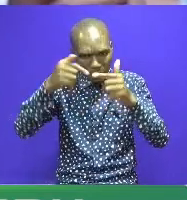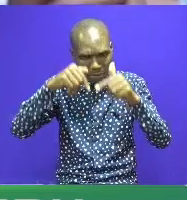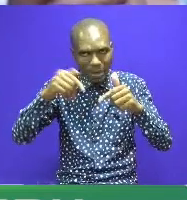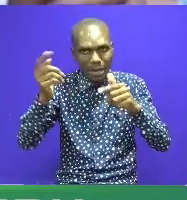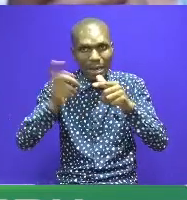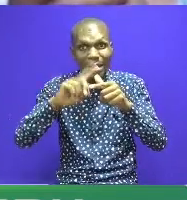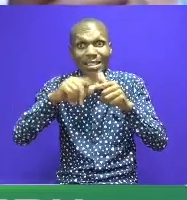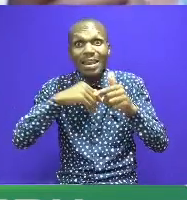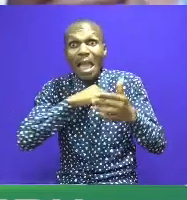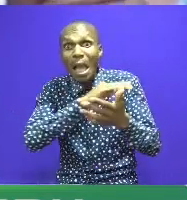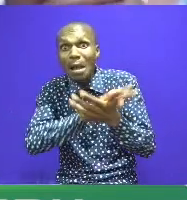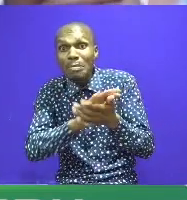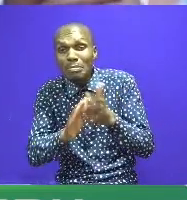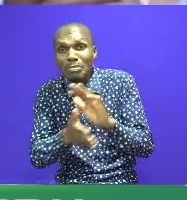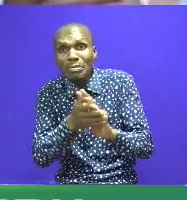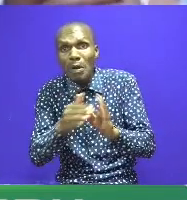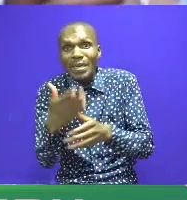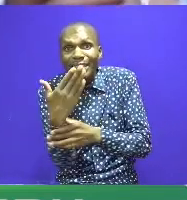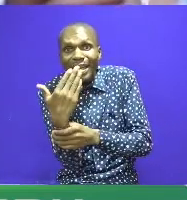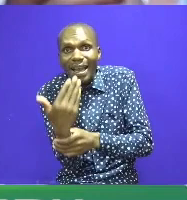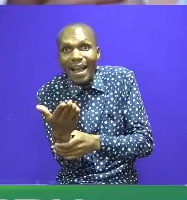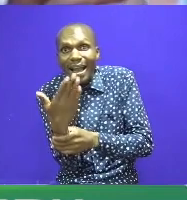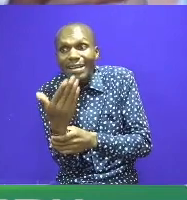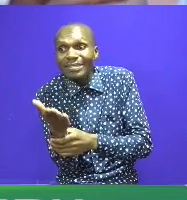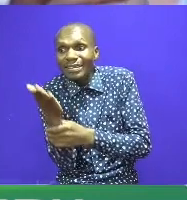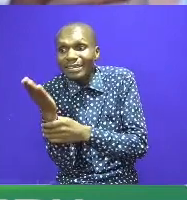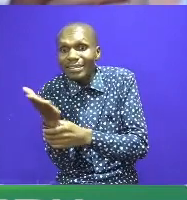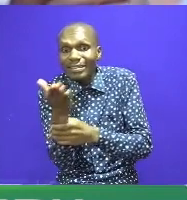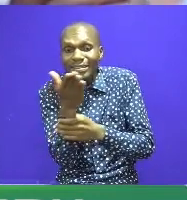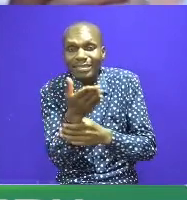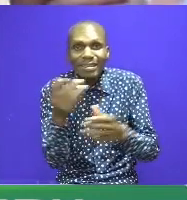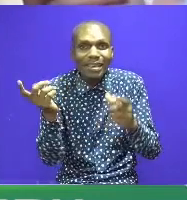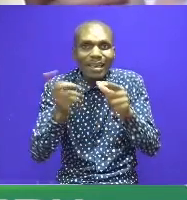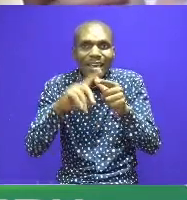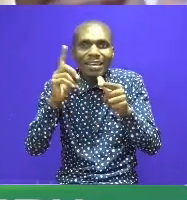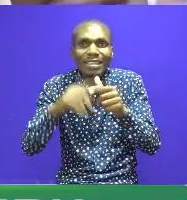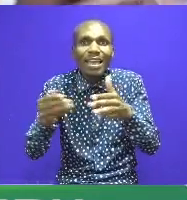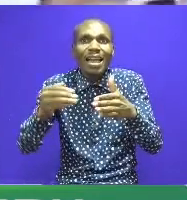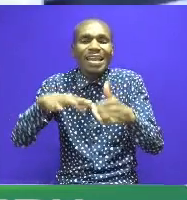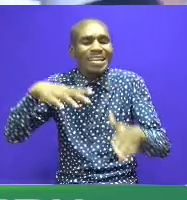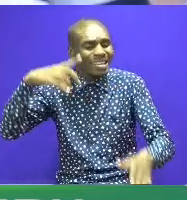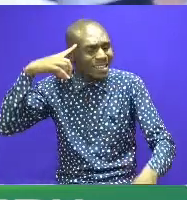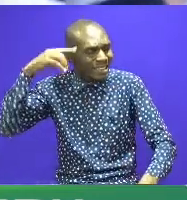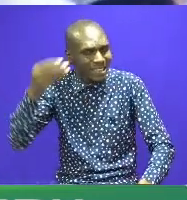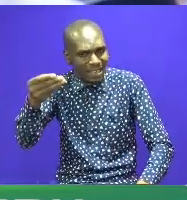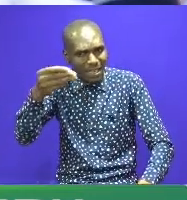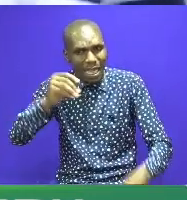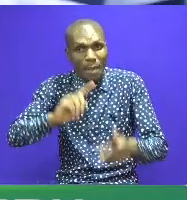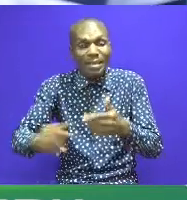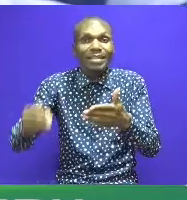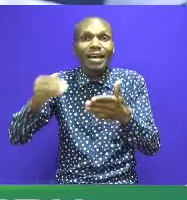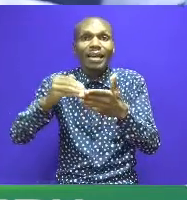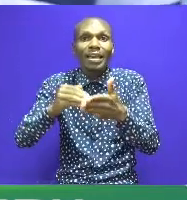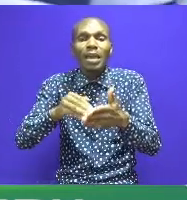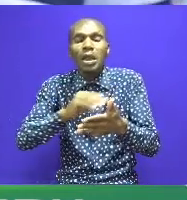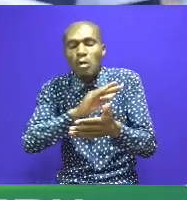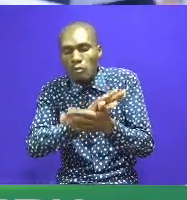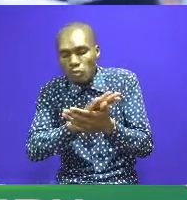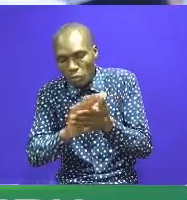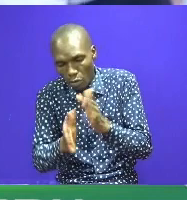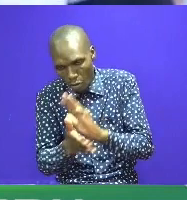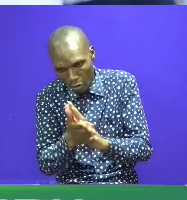yakanya ntubwati togo ingo saba gusenkoru kubasi na buturari ni takirende twasabiro